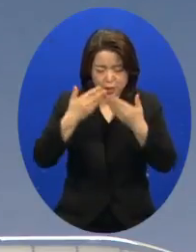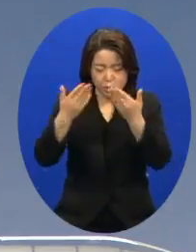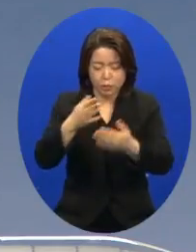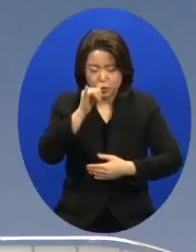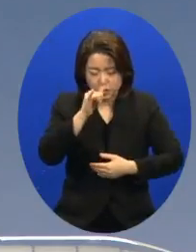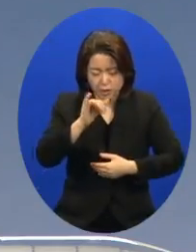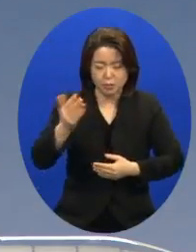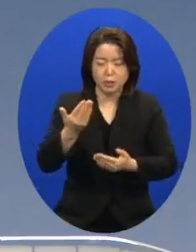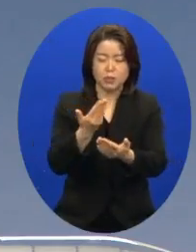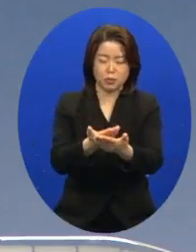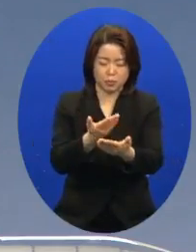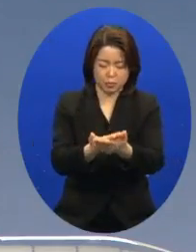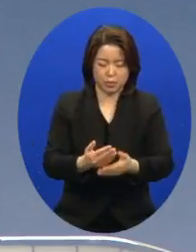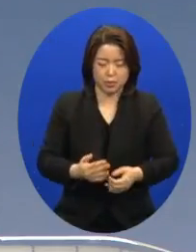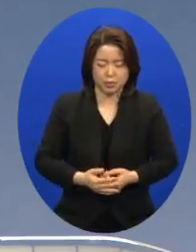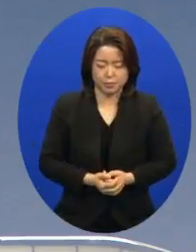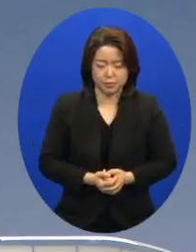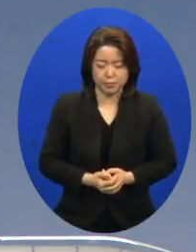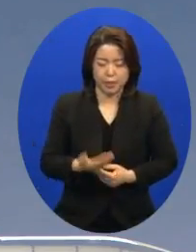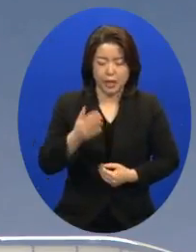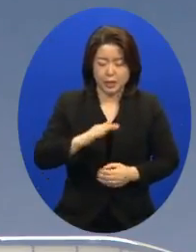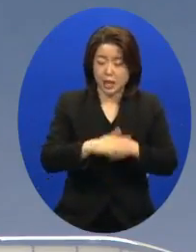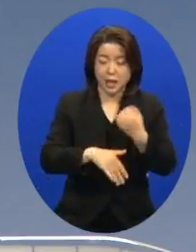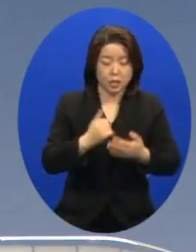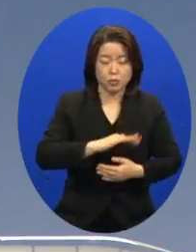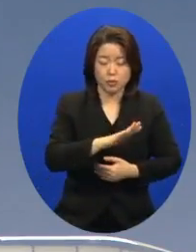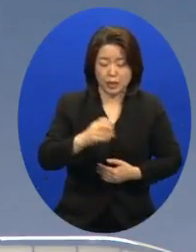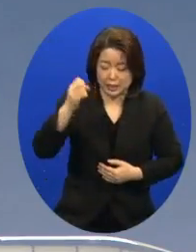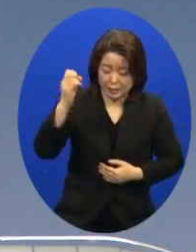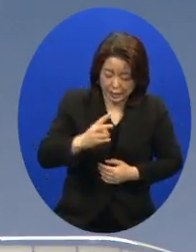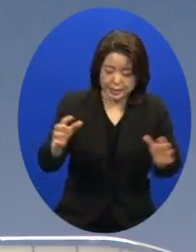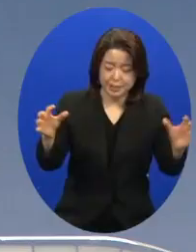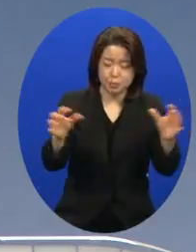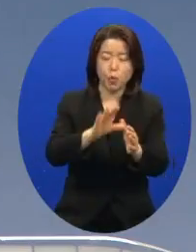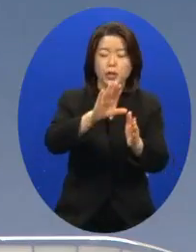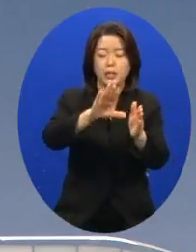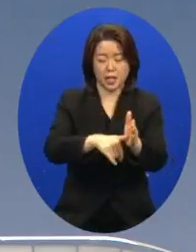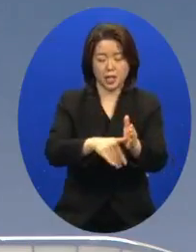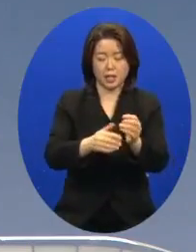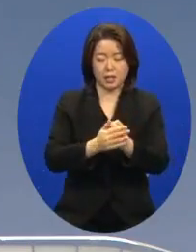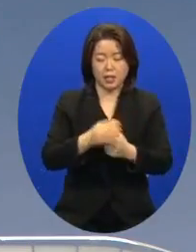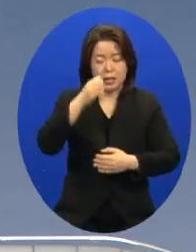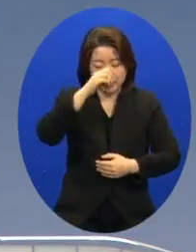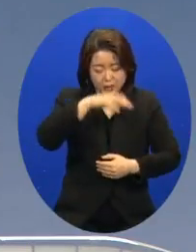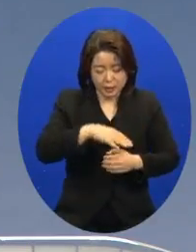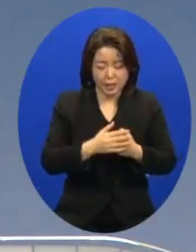하여 주옵소서 그러나 하나님이 우리가 다시 모일 때는 그저